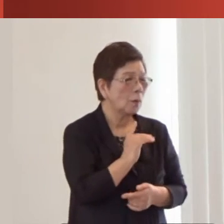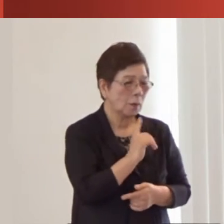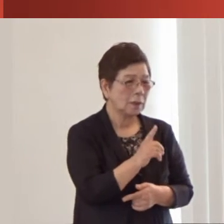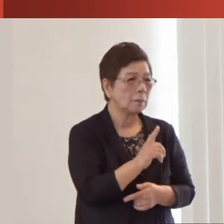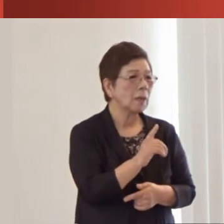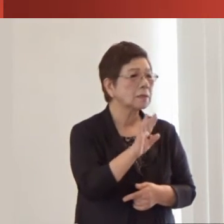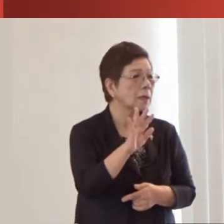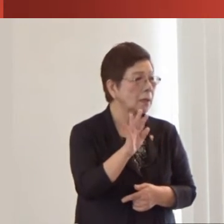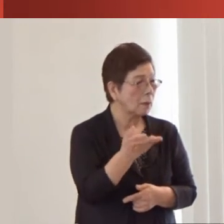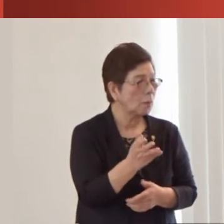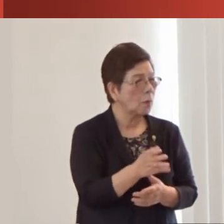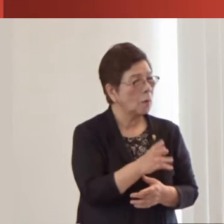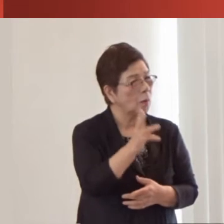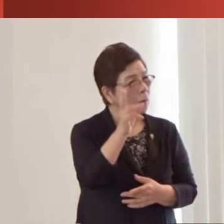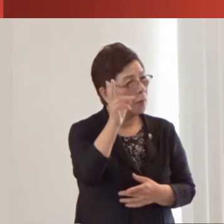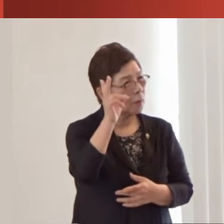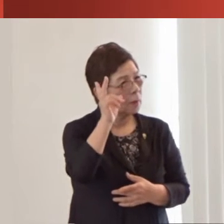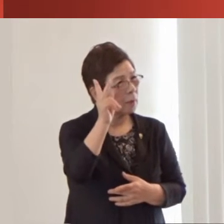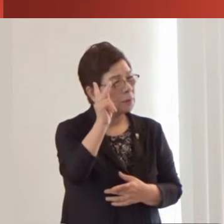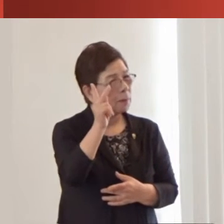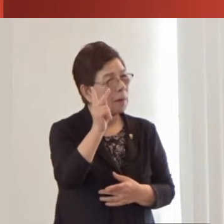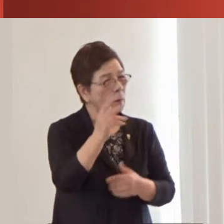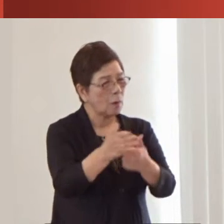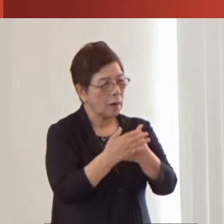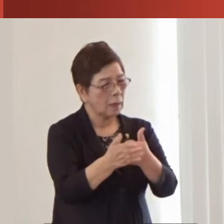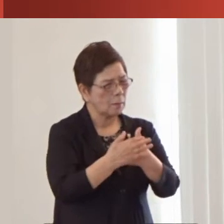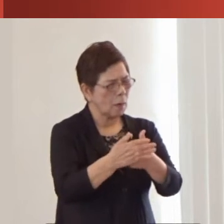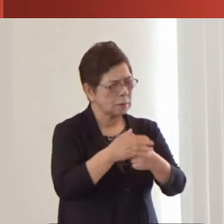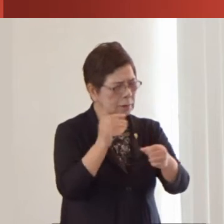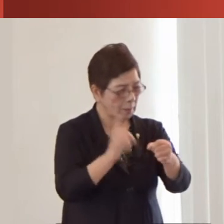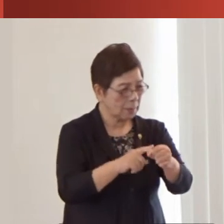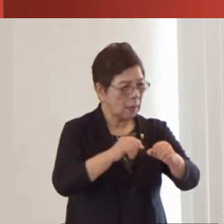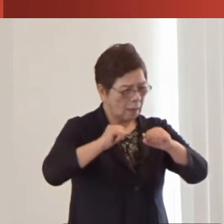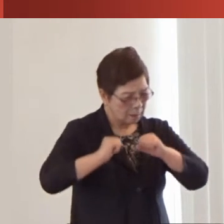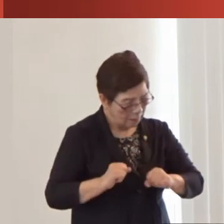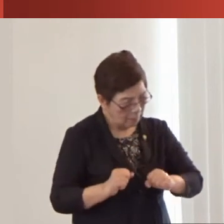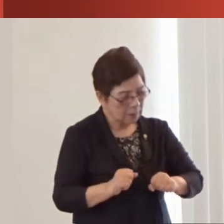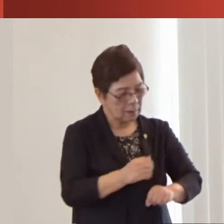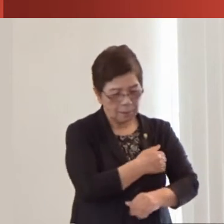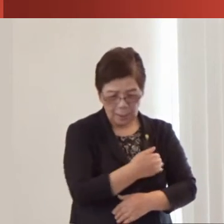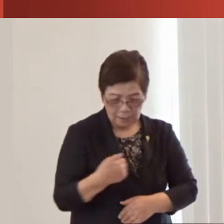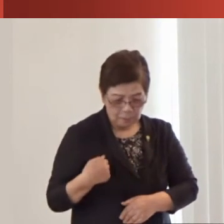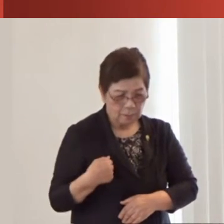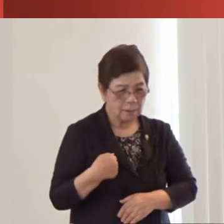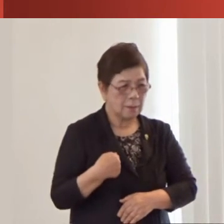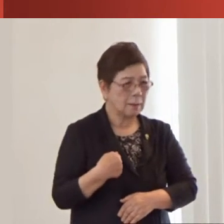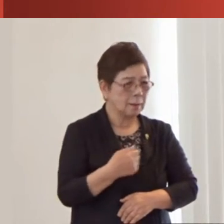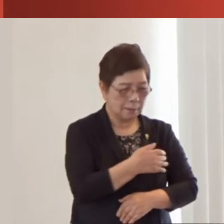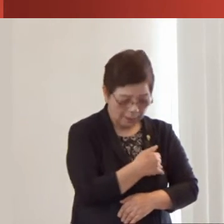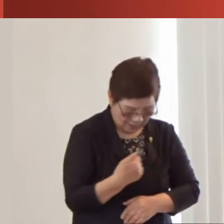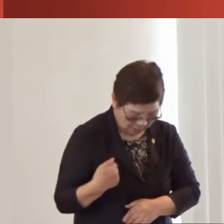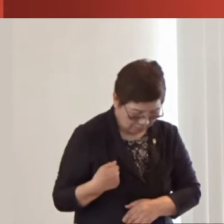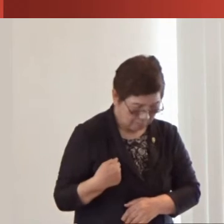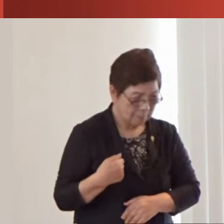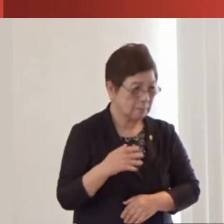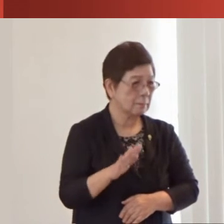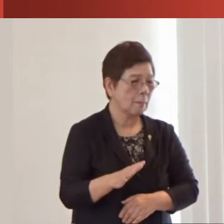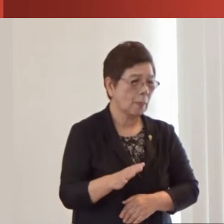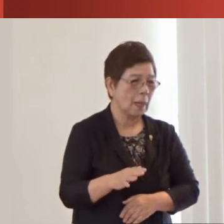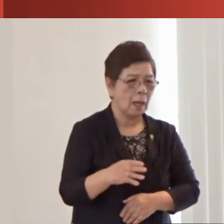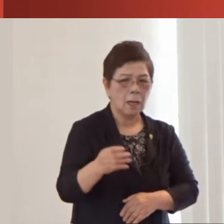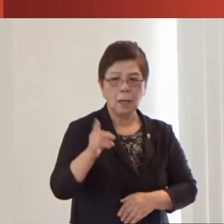んです。私たちを励ますために、頑張れ、大丈夫、なんとかなる、私が共にい